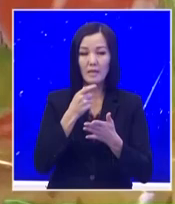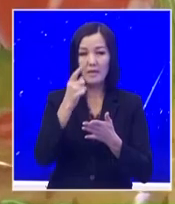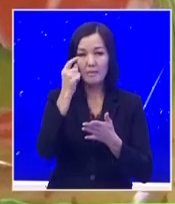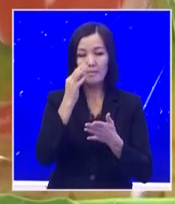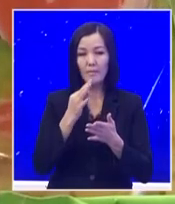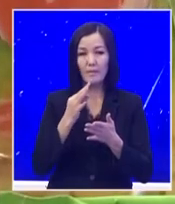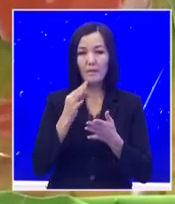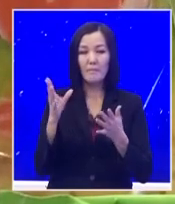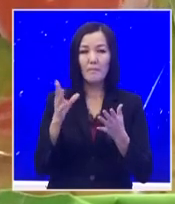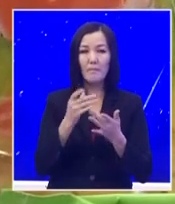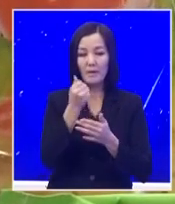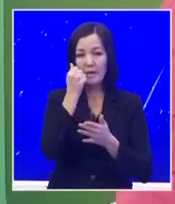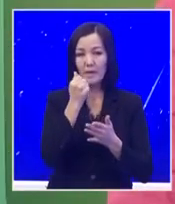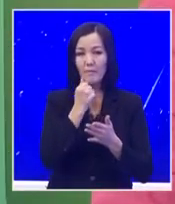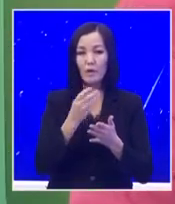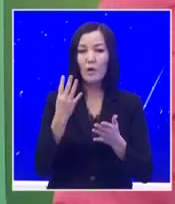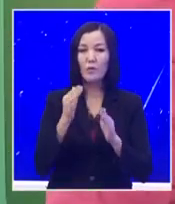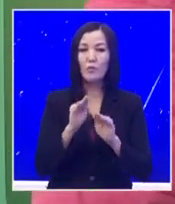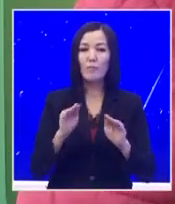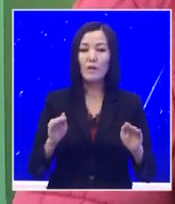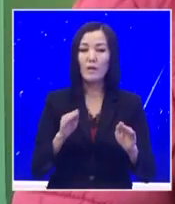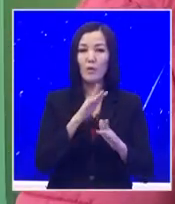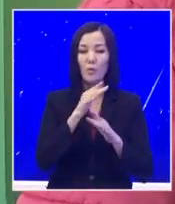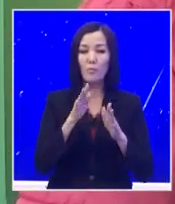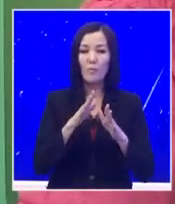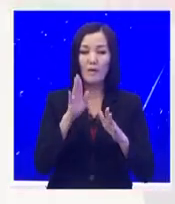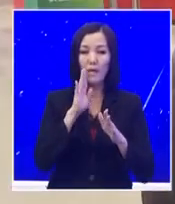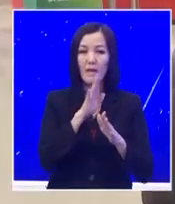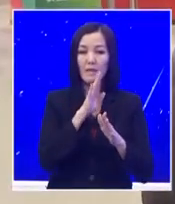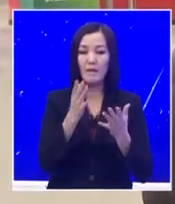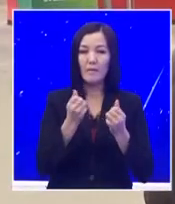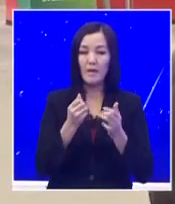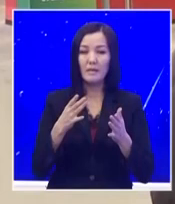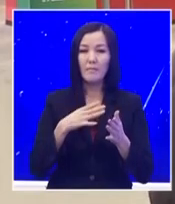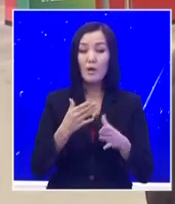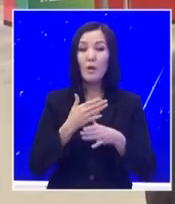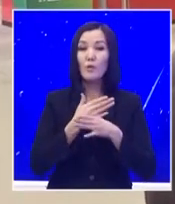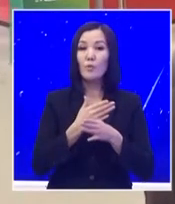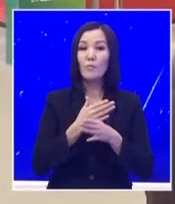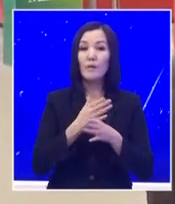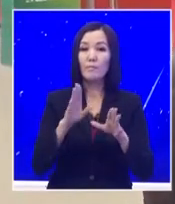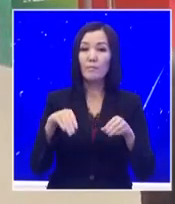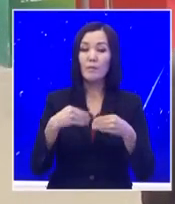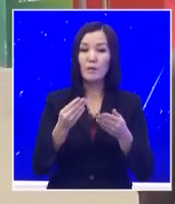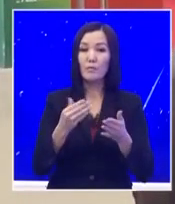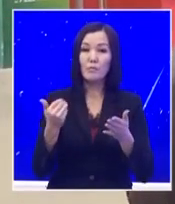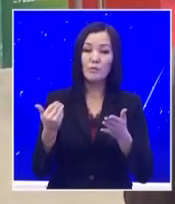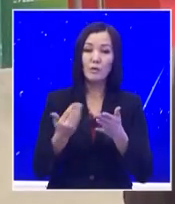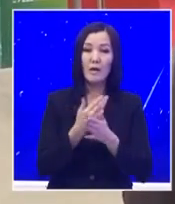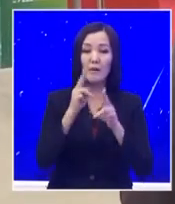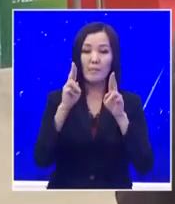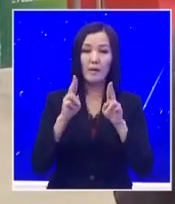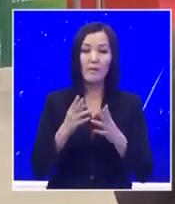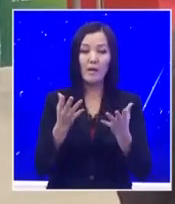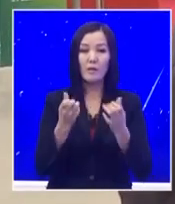Сол барлығы. Рахмет. 4 балам бар, көп балалы анам. Көмек көрсету жаңа тетіктеріне сәйкес